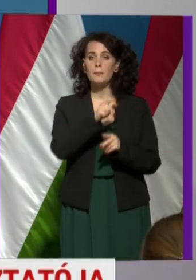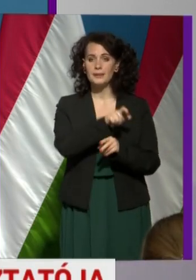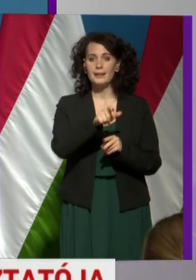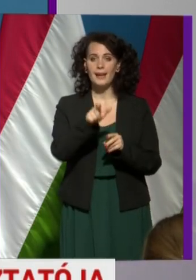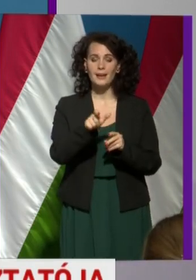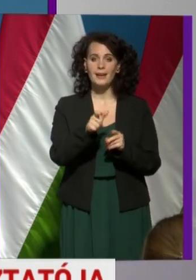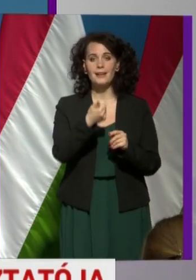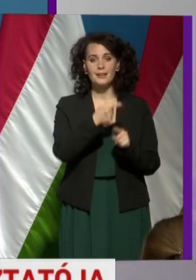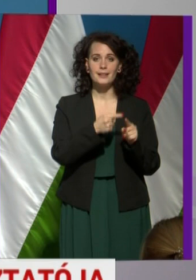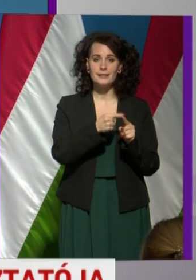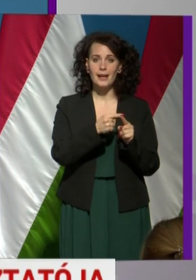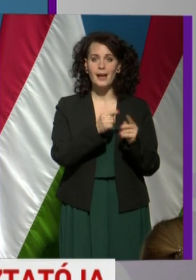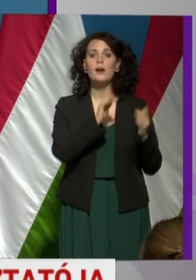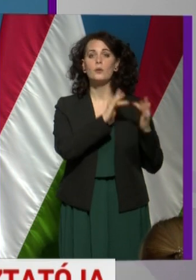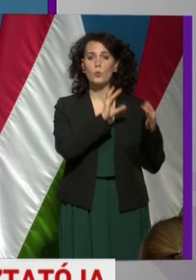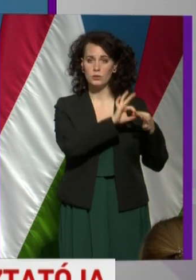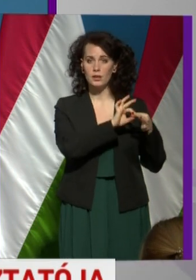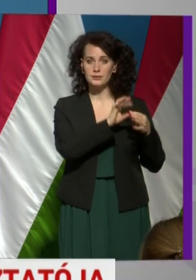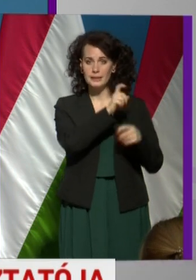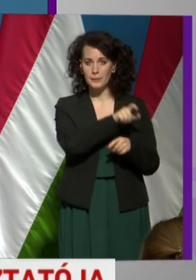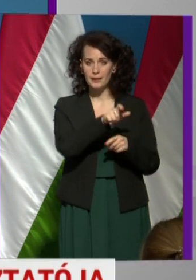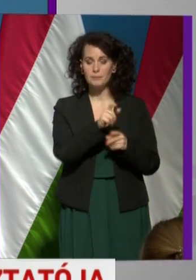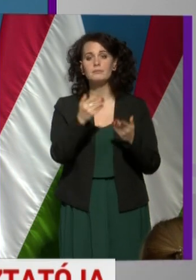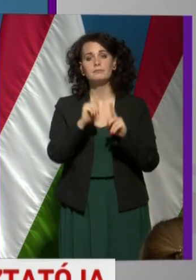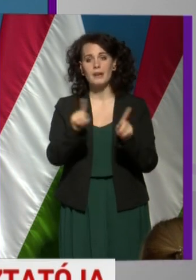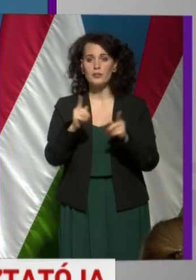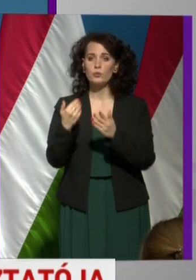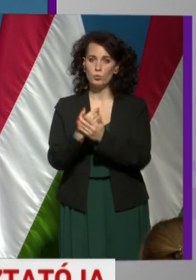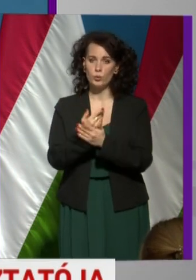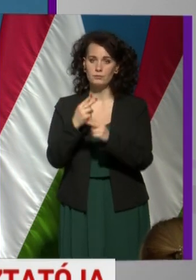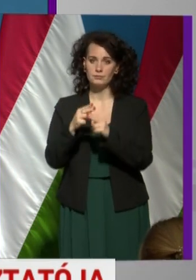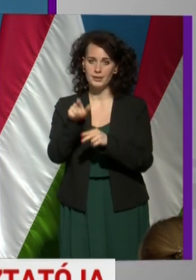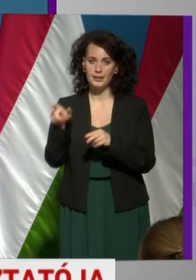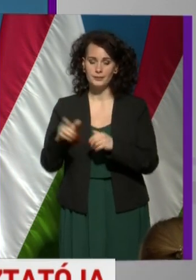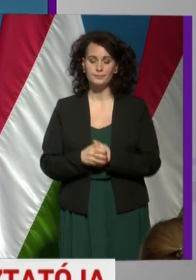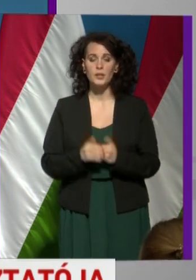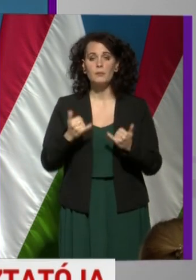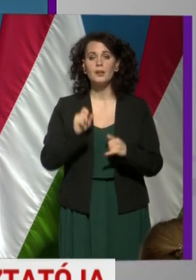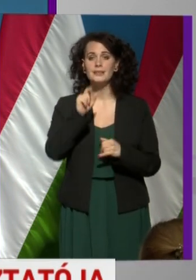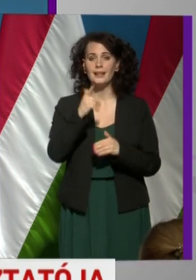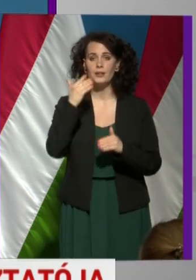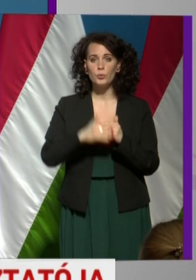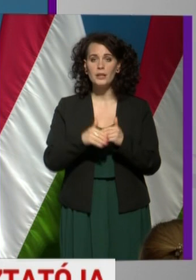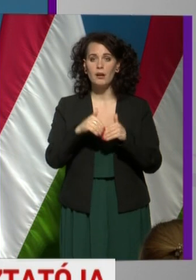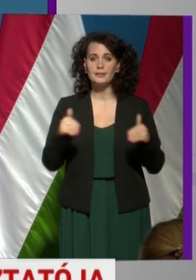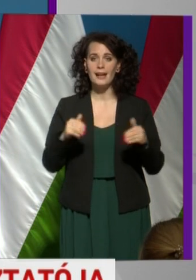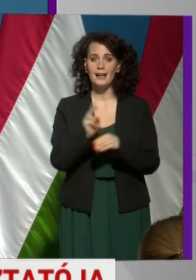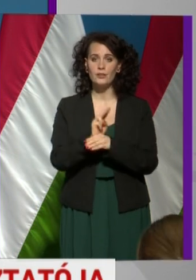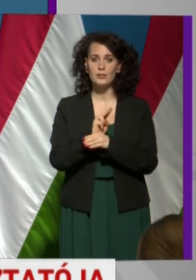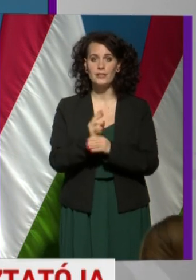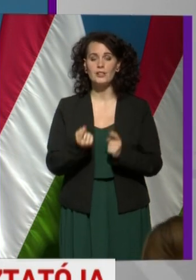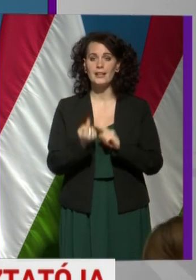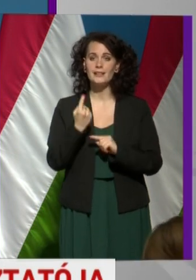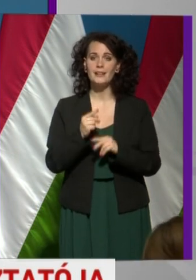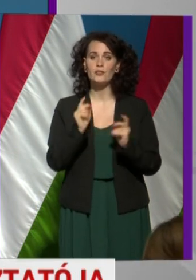kontaktszemély, másik része pedig új megbetegedés. Ma 12 óráig a határellenőrzés ideiglenes